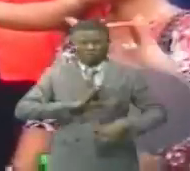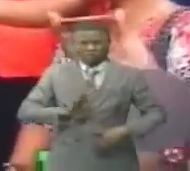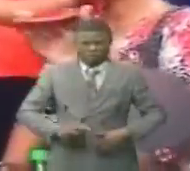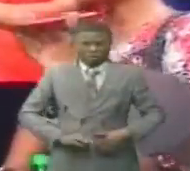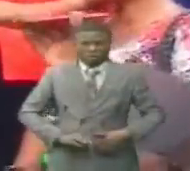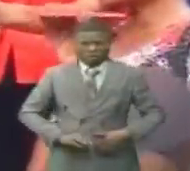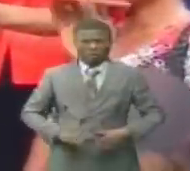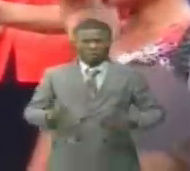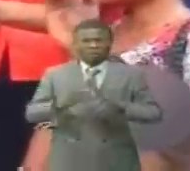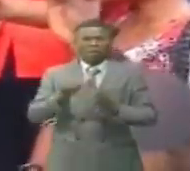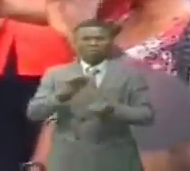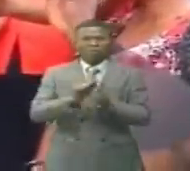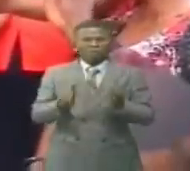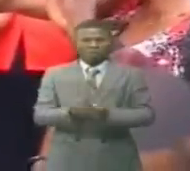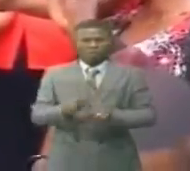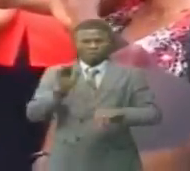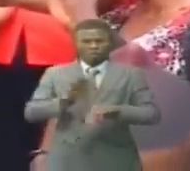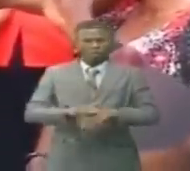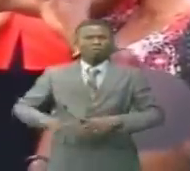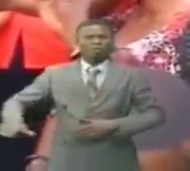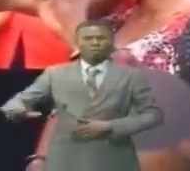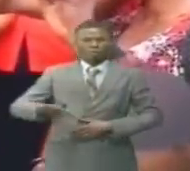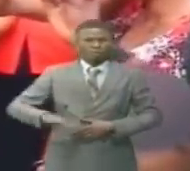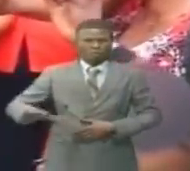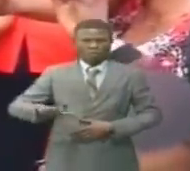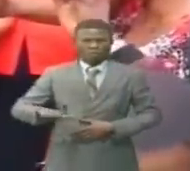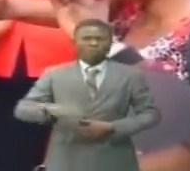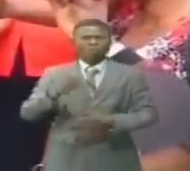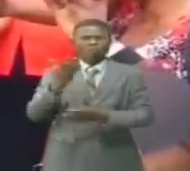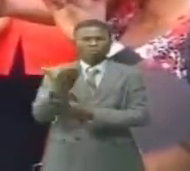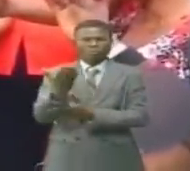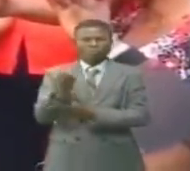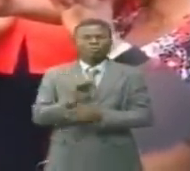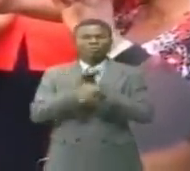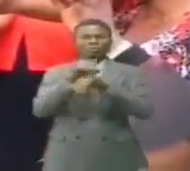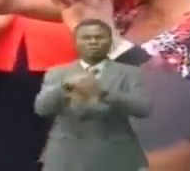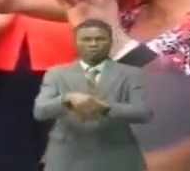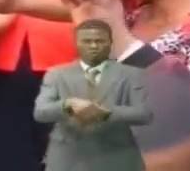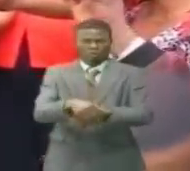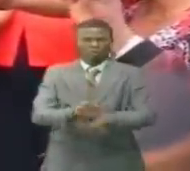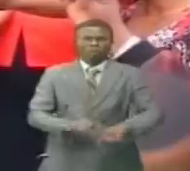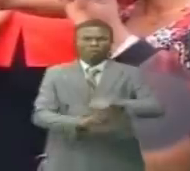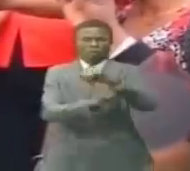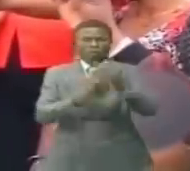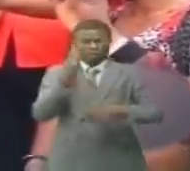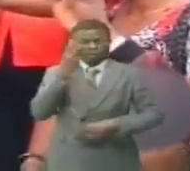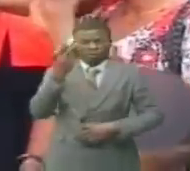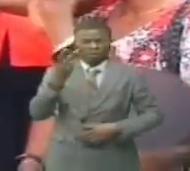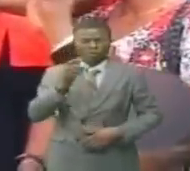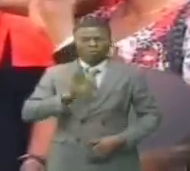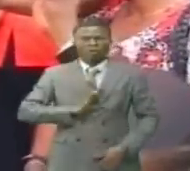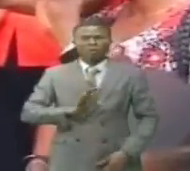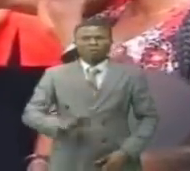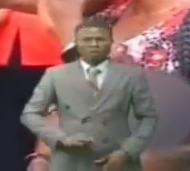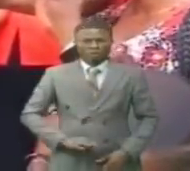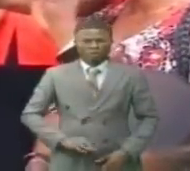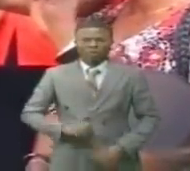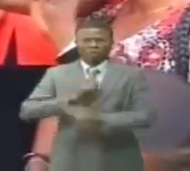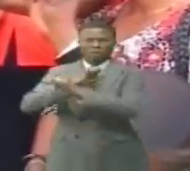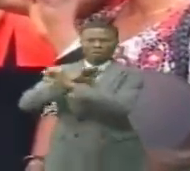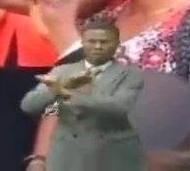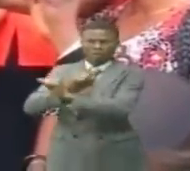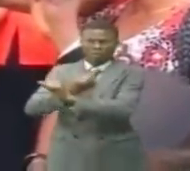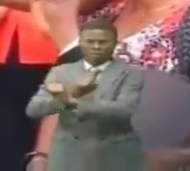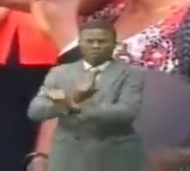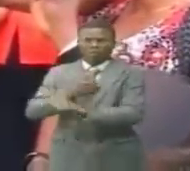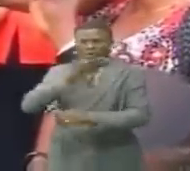la situation sécuritaire à l'est du pays, réitérons notre engagement à accompagner la vision du chef de l'État en protégeant notre cher